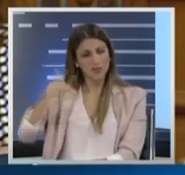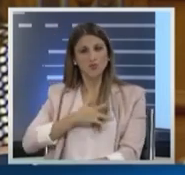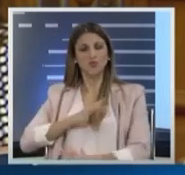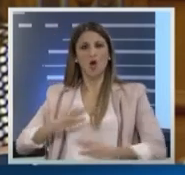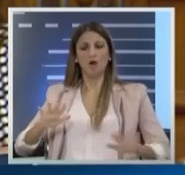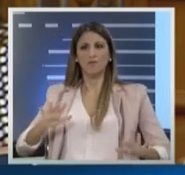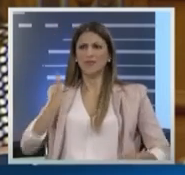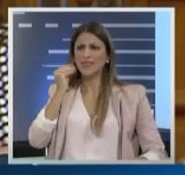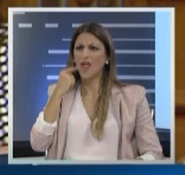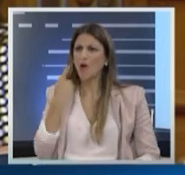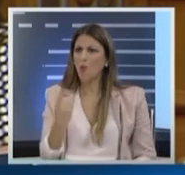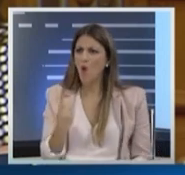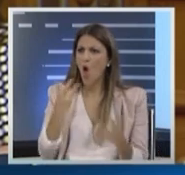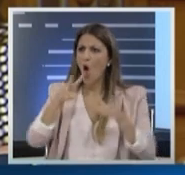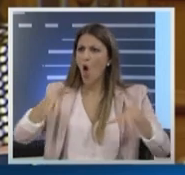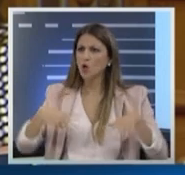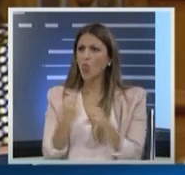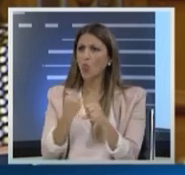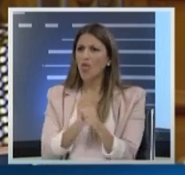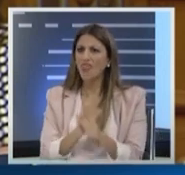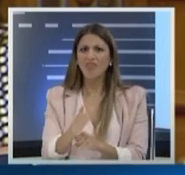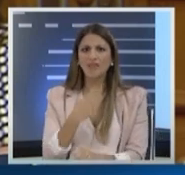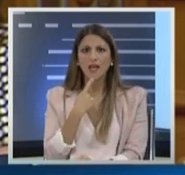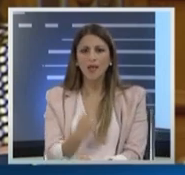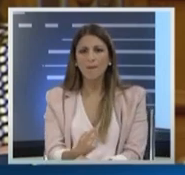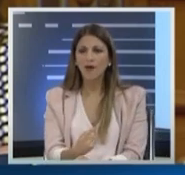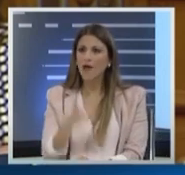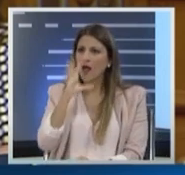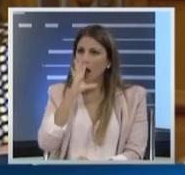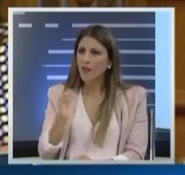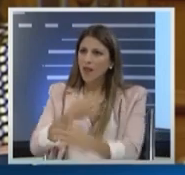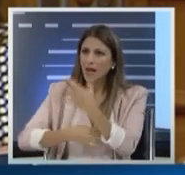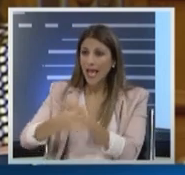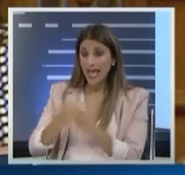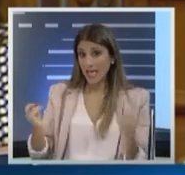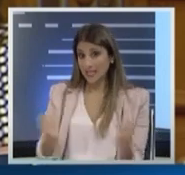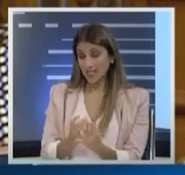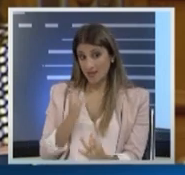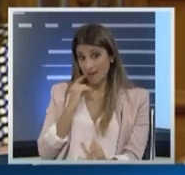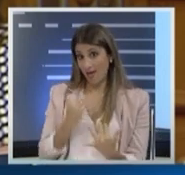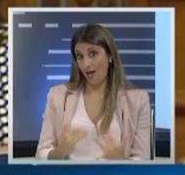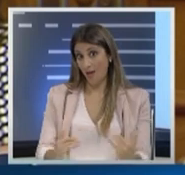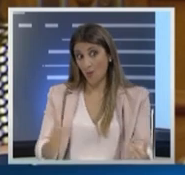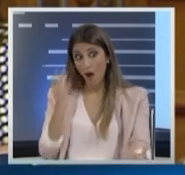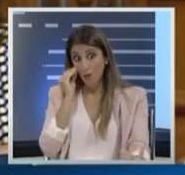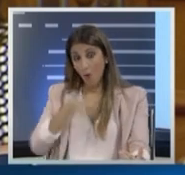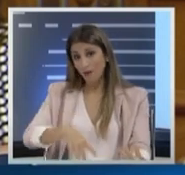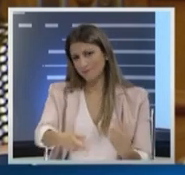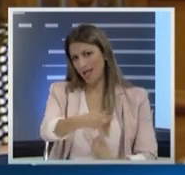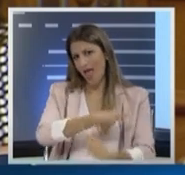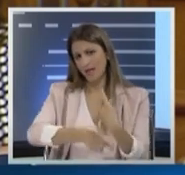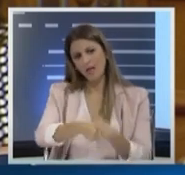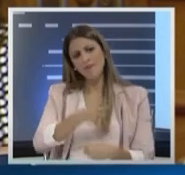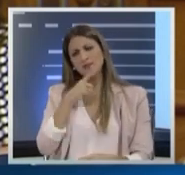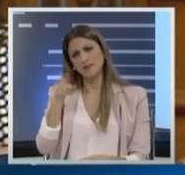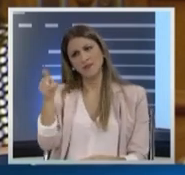ευνηδιάσει με την ειλικρίνεια των τοποθετήσεών του, όταν βρίσκεται βεβαίως μπροστά σε ακροατήρια που μάλλον